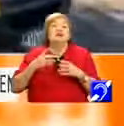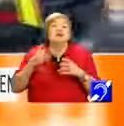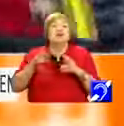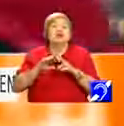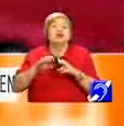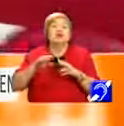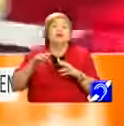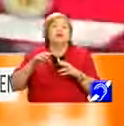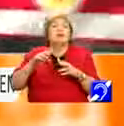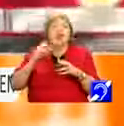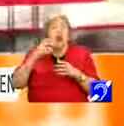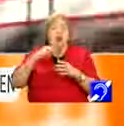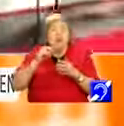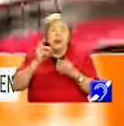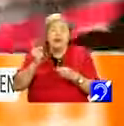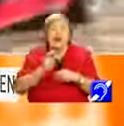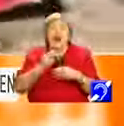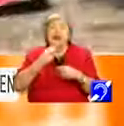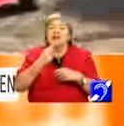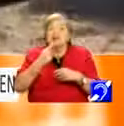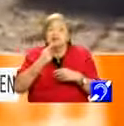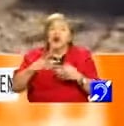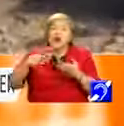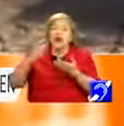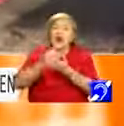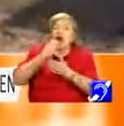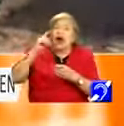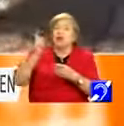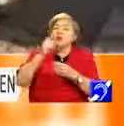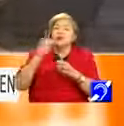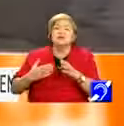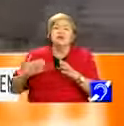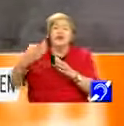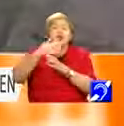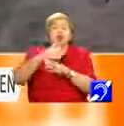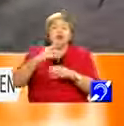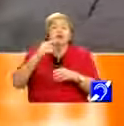ateriza la Timișoara, iar de acolo vor fi preluați de ambulanțe și aduși aici la spitalul din Seged.